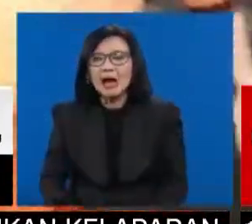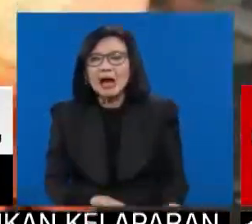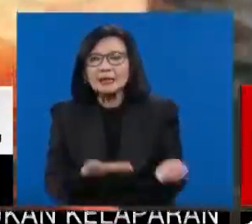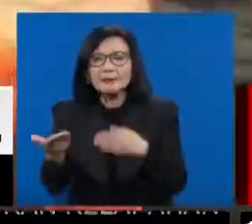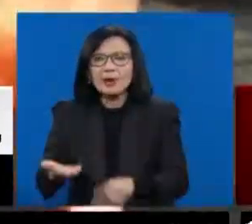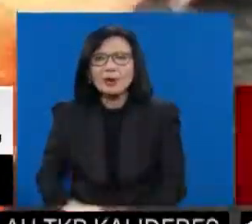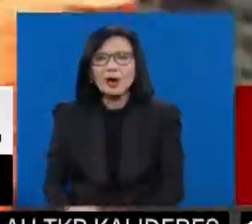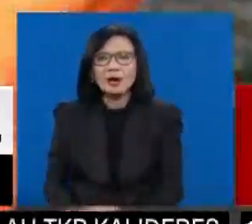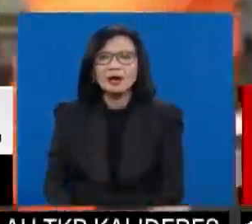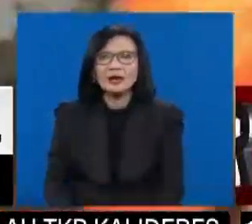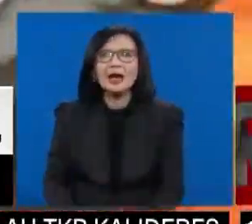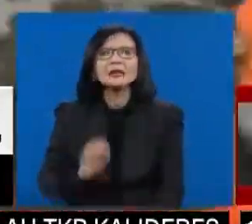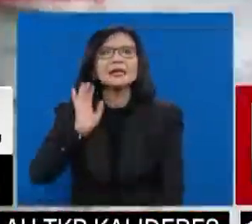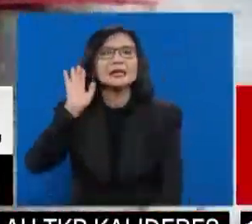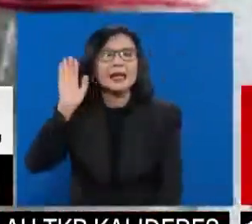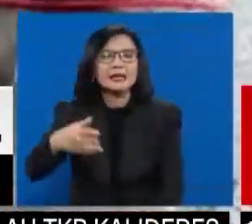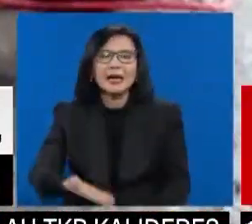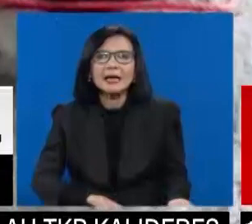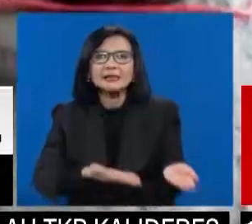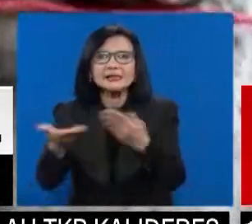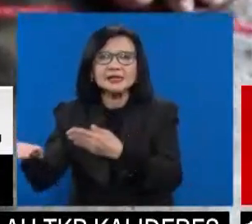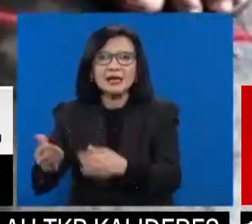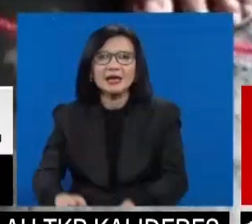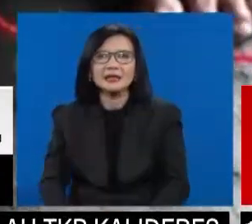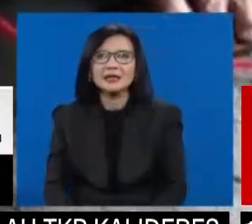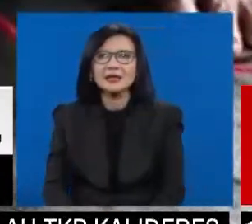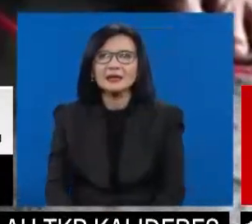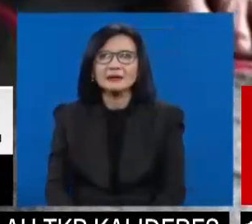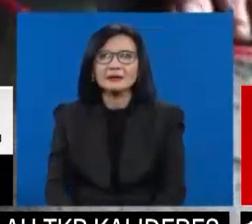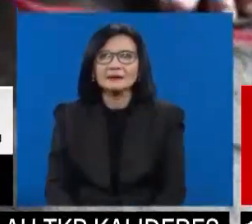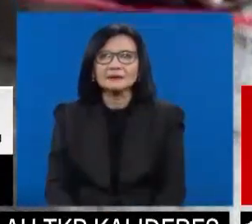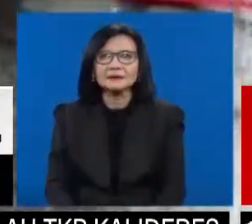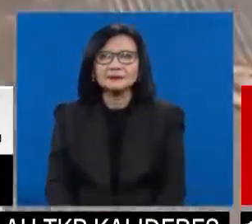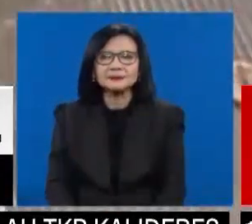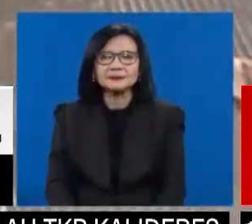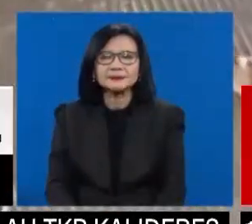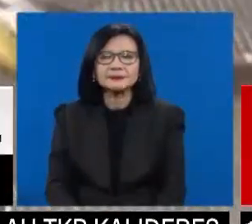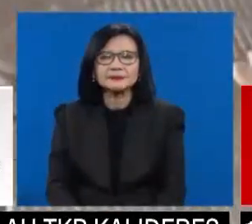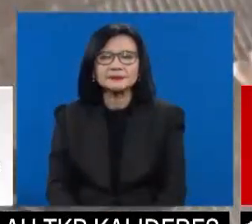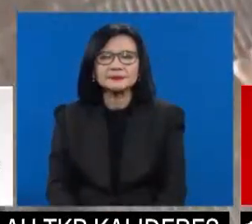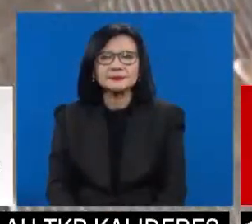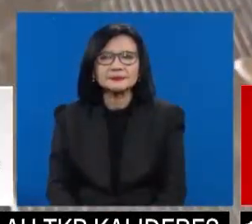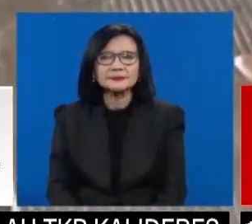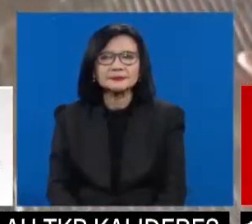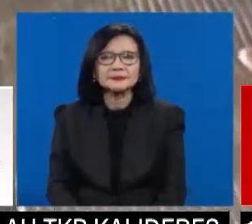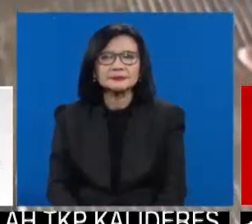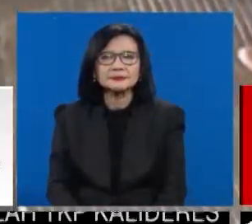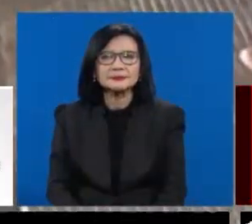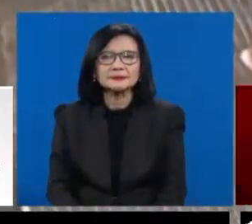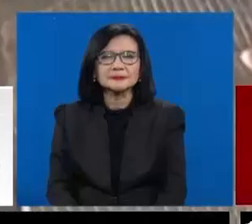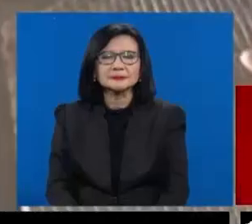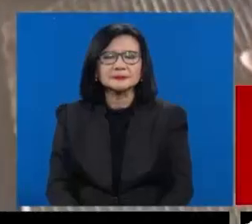polisi Bintang Ancol dan selanjutnya akan diserahkan ke Taman Marga Satwa Ragunan. Tim Liputan, CNN Indonesia.